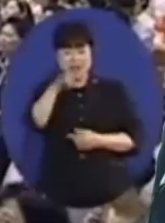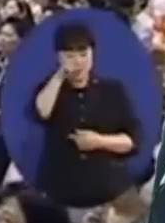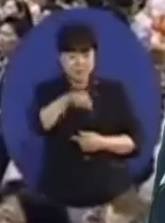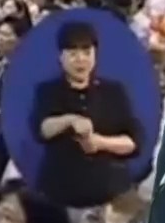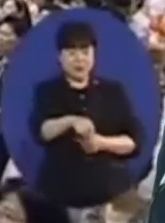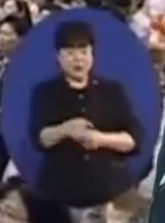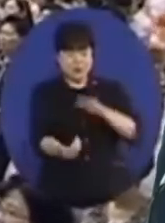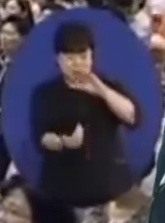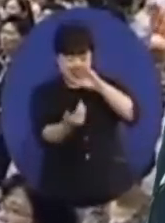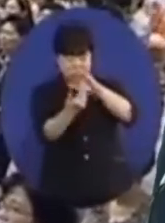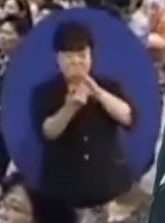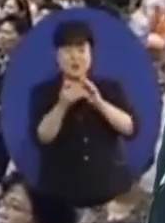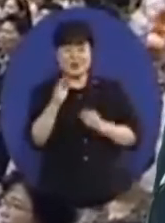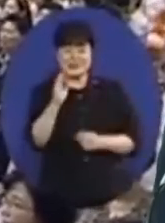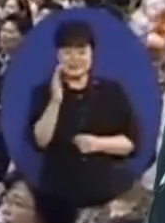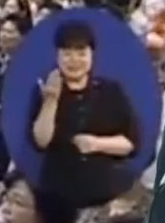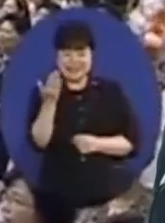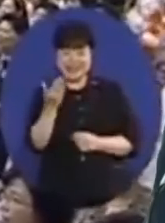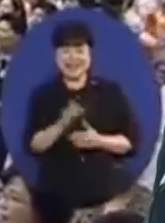밖에 이루어진다